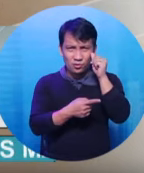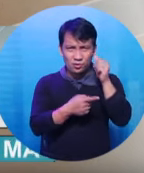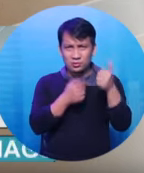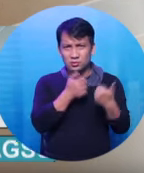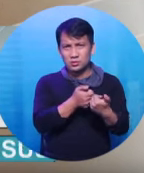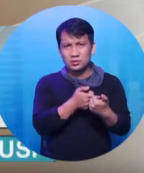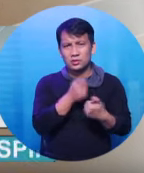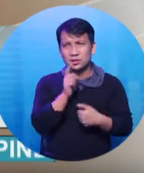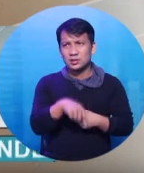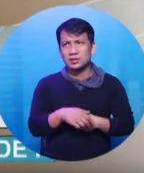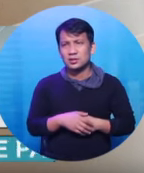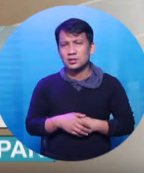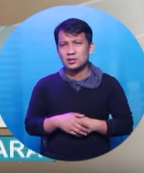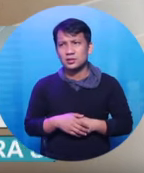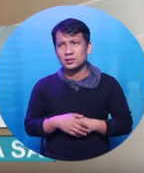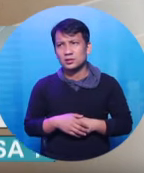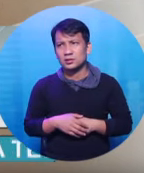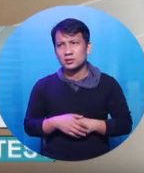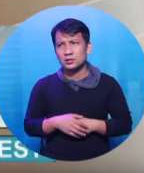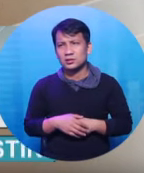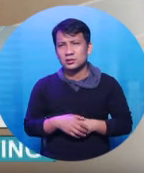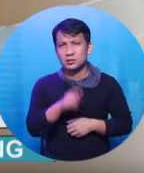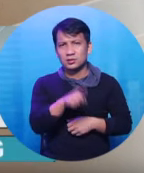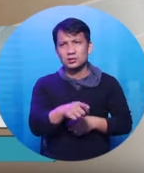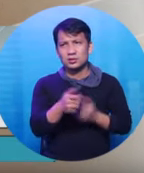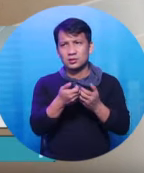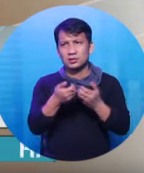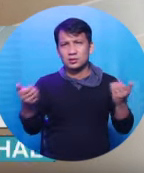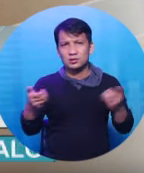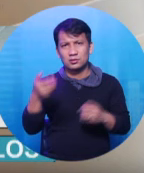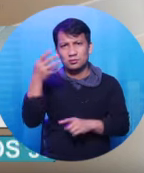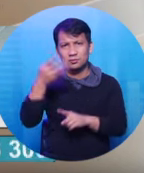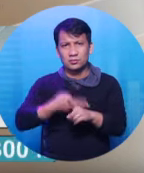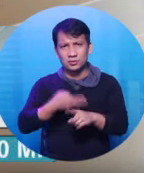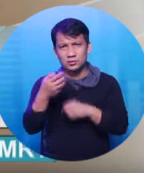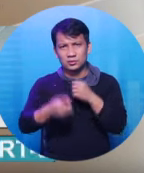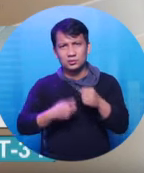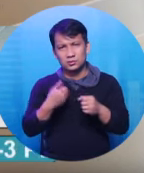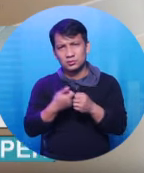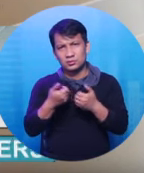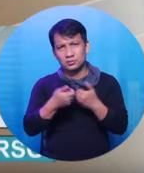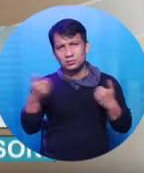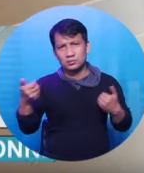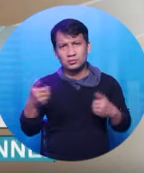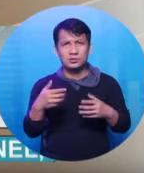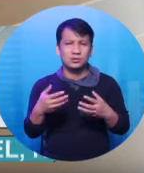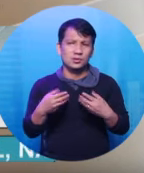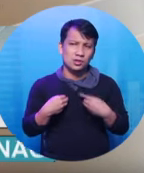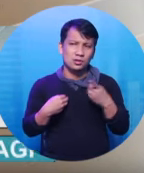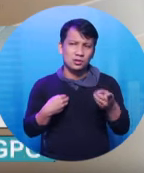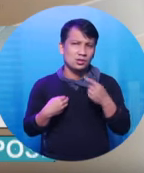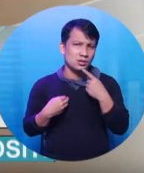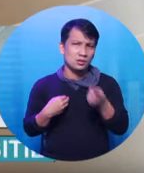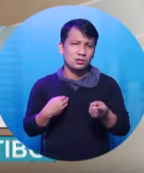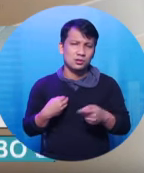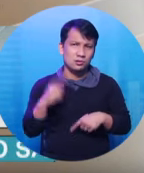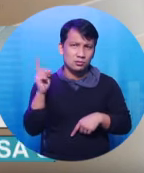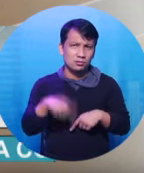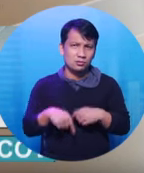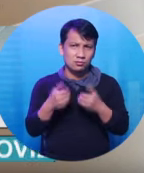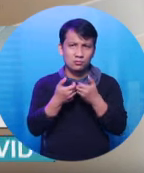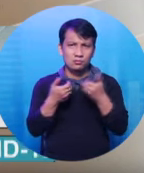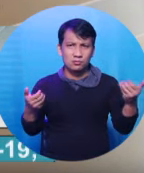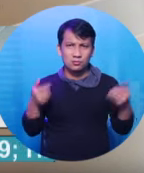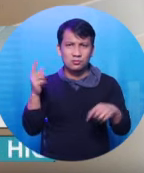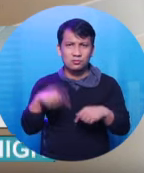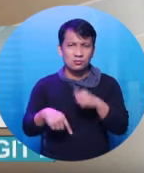Eh, kasi sabi po niya sa akin, sa hiwalay naman daw sila ng apat na taon na nung asawa niya. Tapos sabi ko sa kanya naman, dapat kahit hiwalay pa